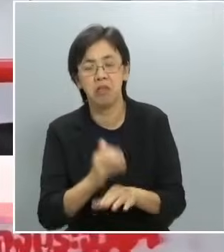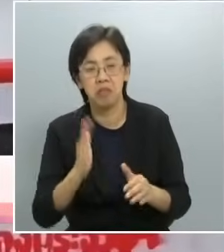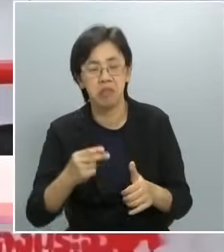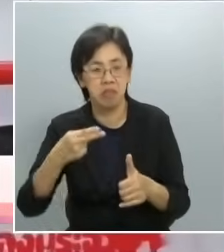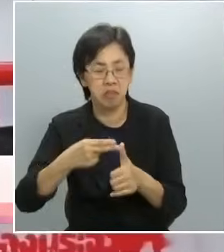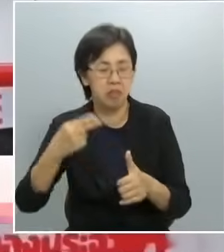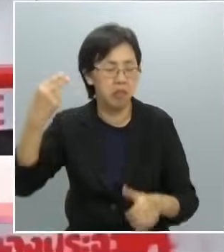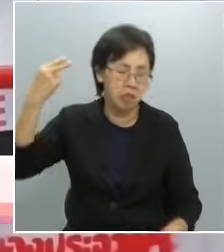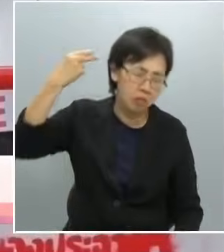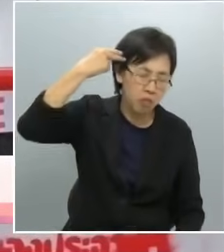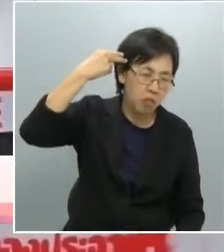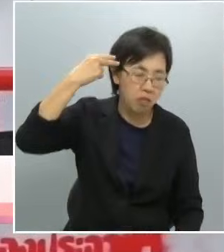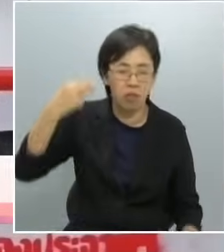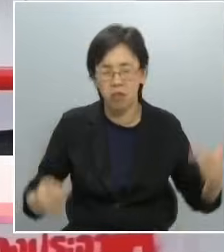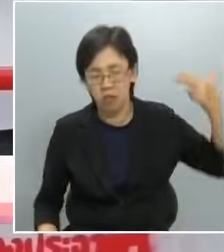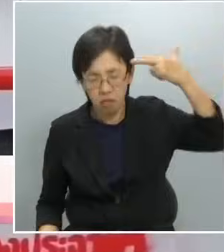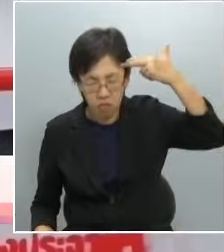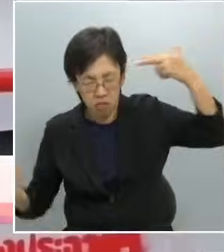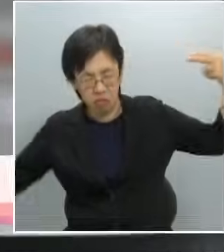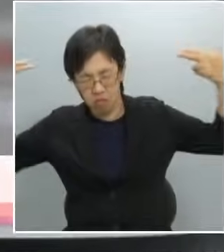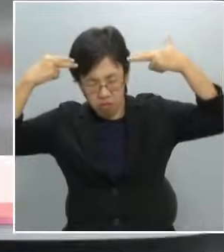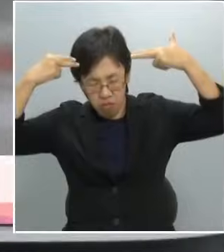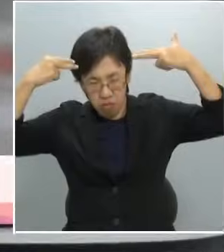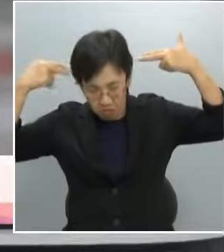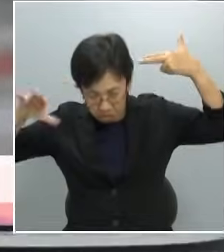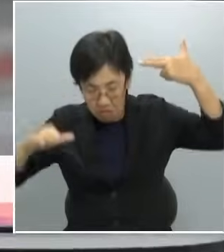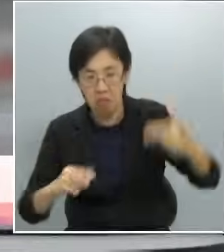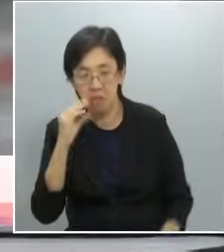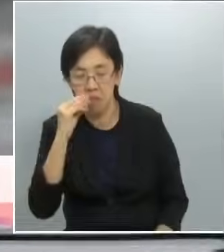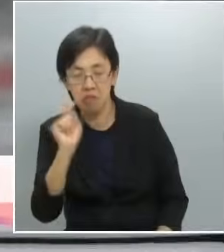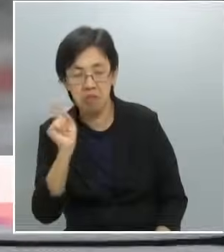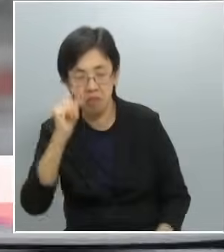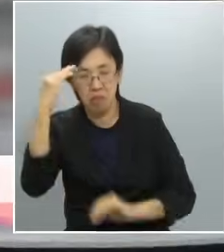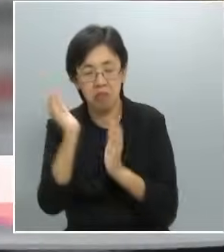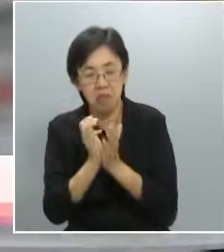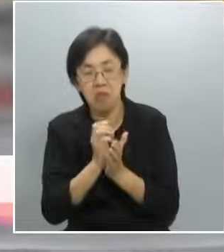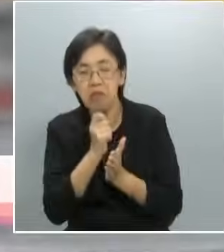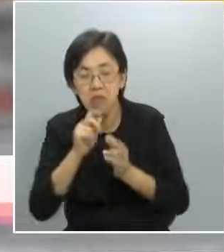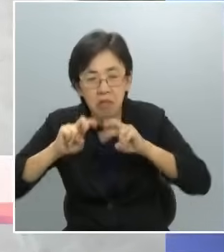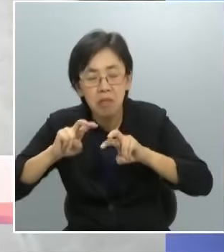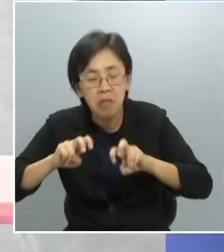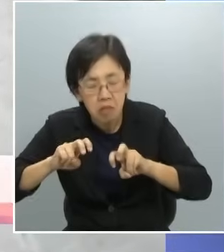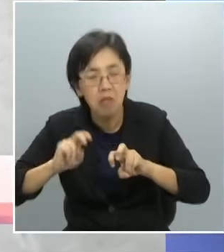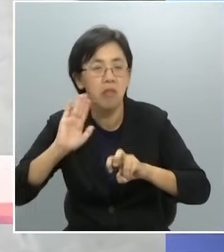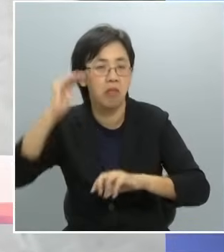ศีรษะของเธอข้างละ1กระบอกนะคะแล้วคนร้ายก็อ้างตัวเป็นตำรวจสืบสวนของภูธรภาค7